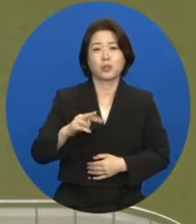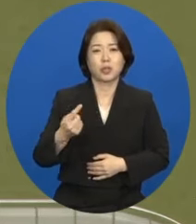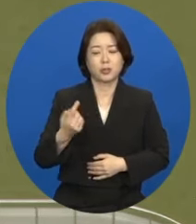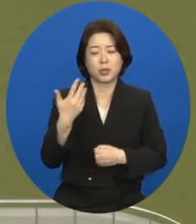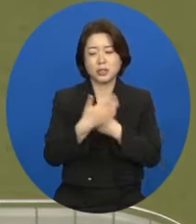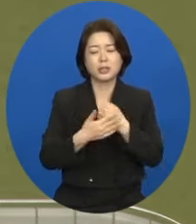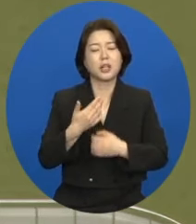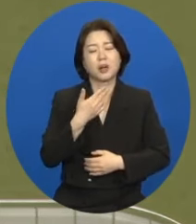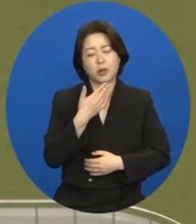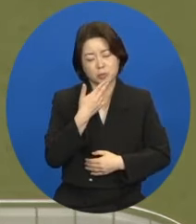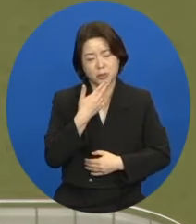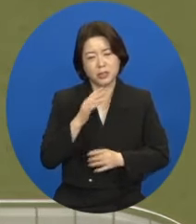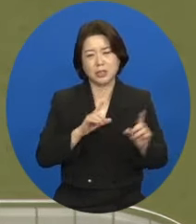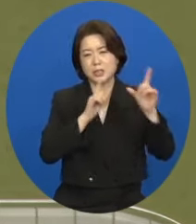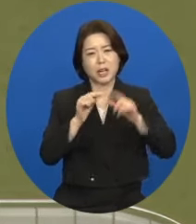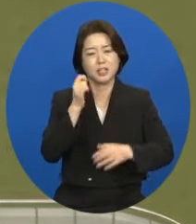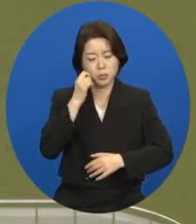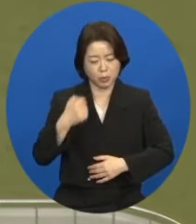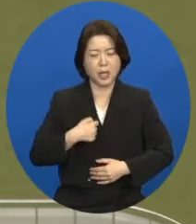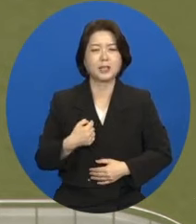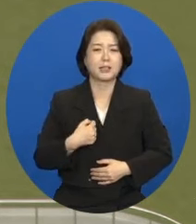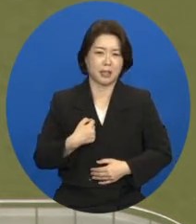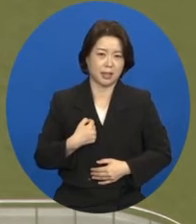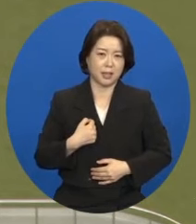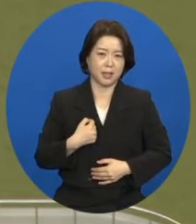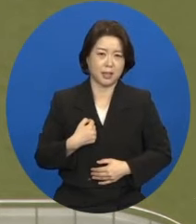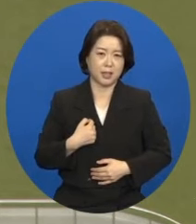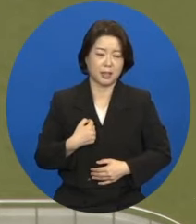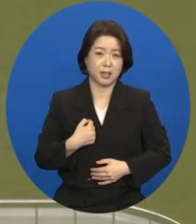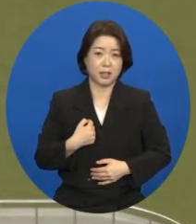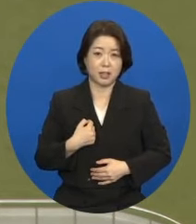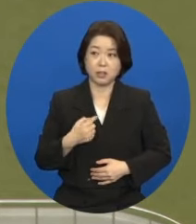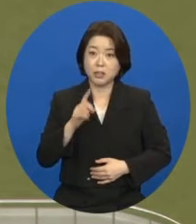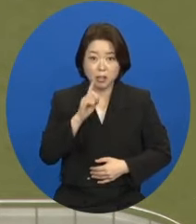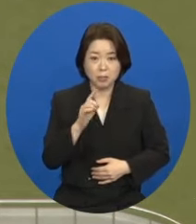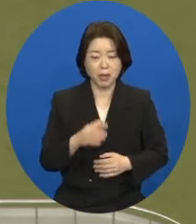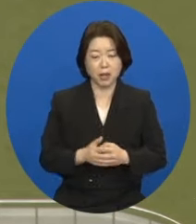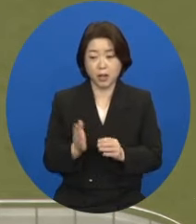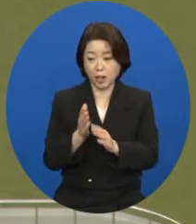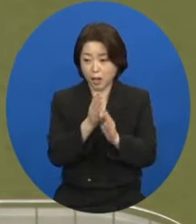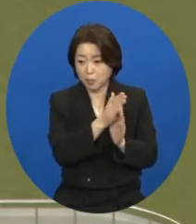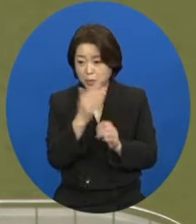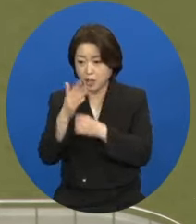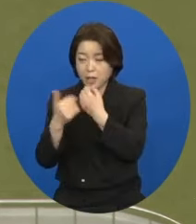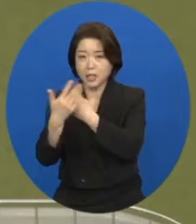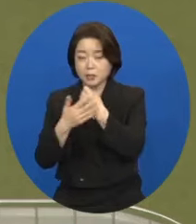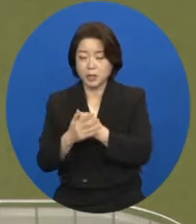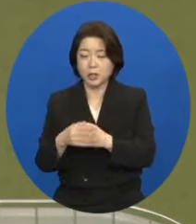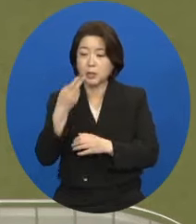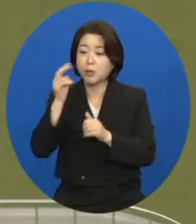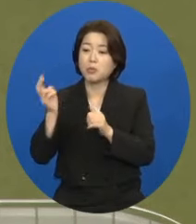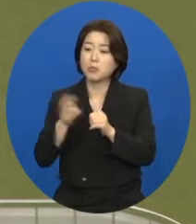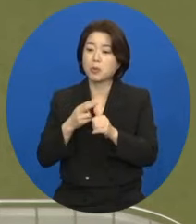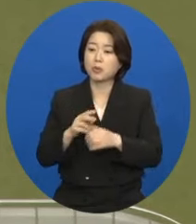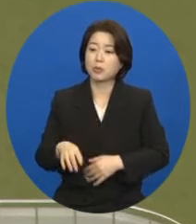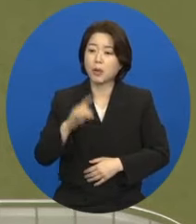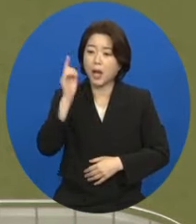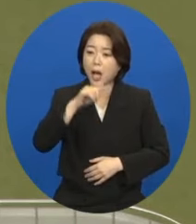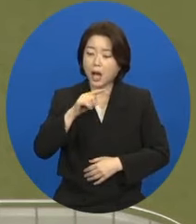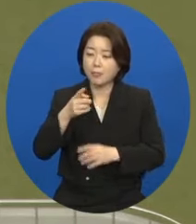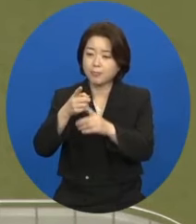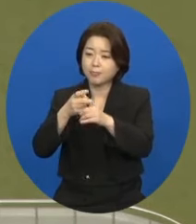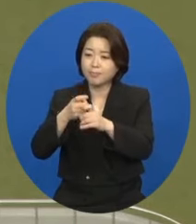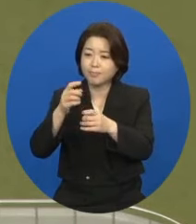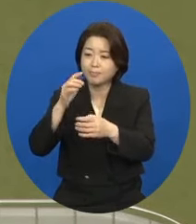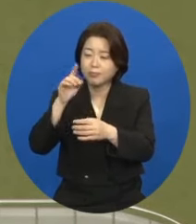수 없는 사람입니다. 그 얘기를 하시는 거예요. 한편으로는 하나님의 은혜로 모욕도 악을 악으로 갚지 않고